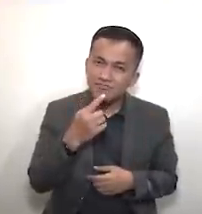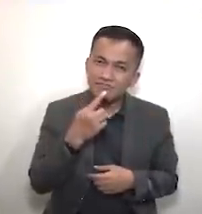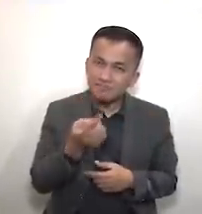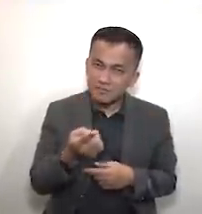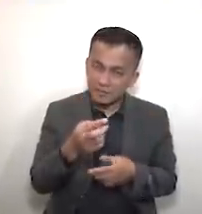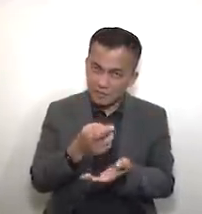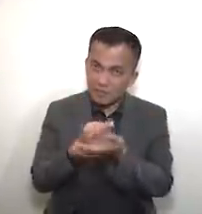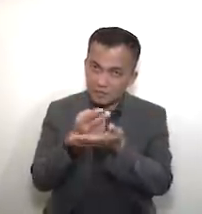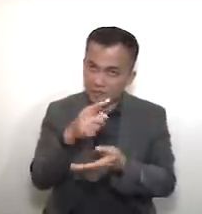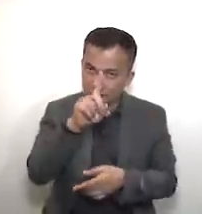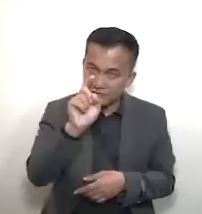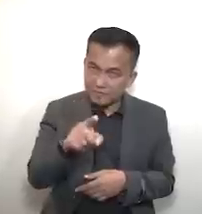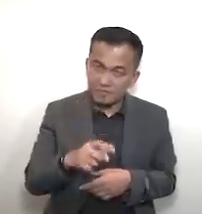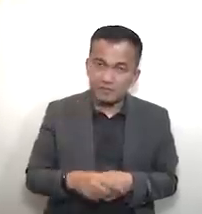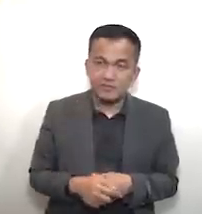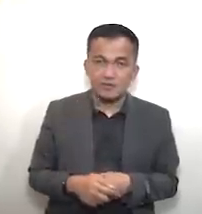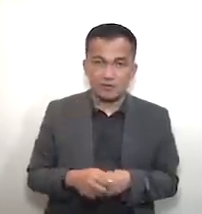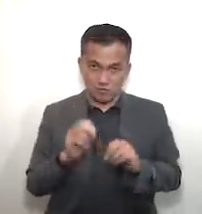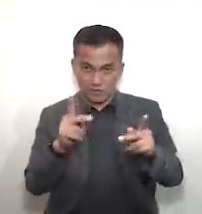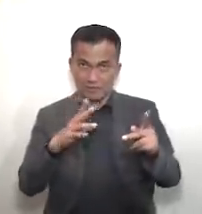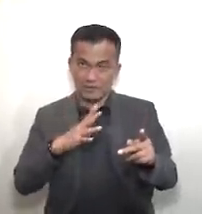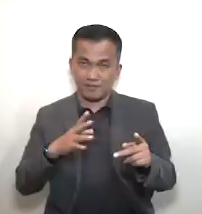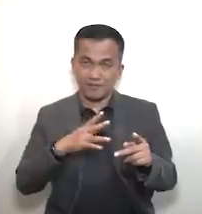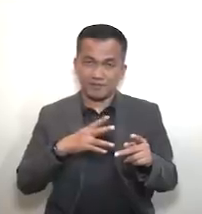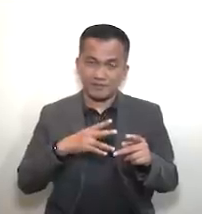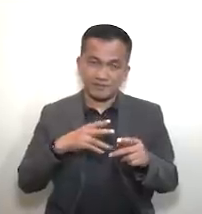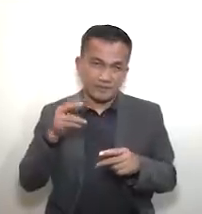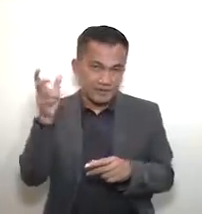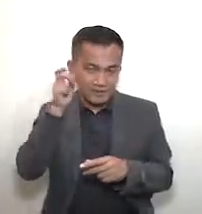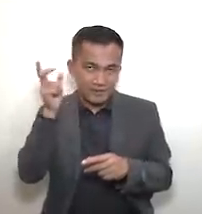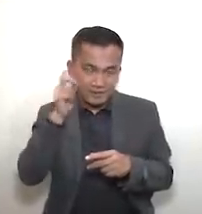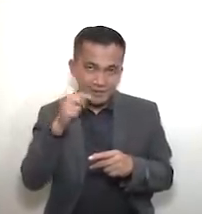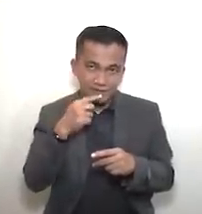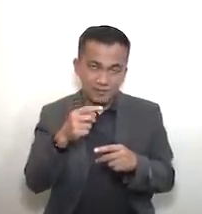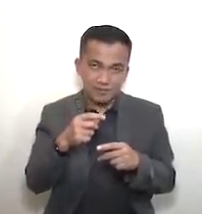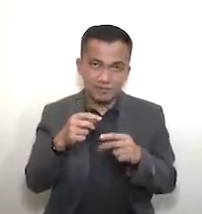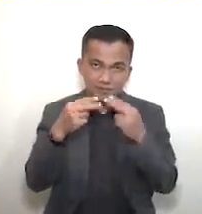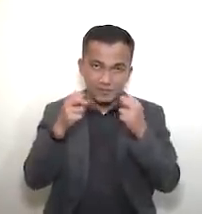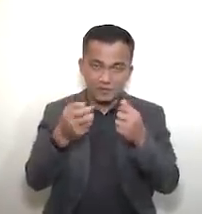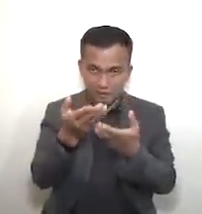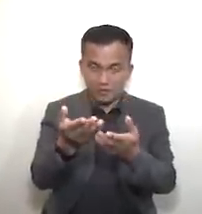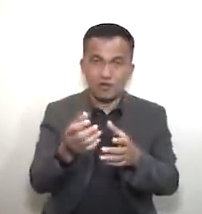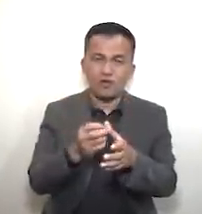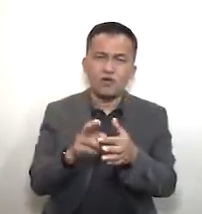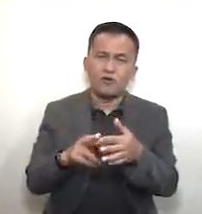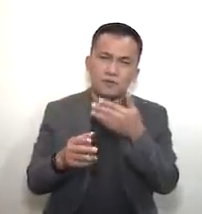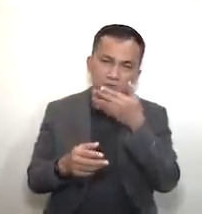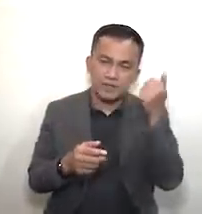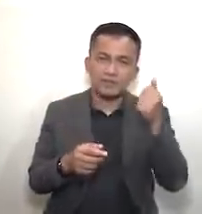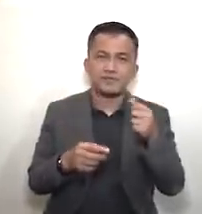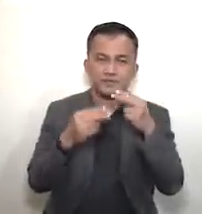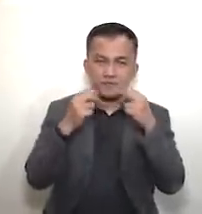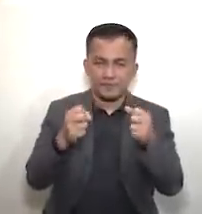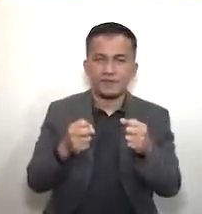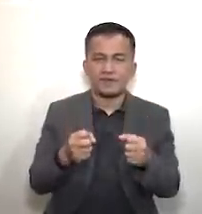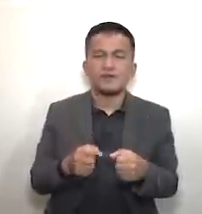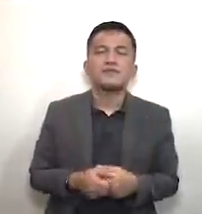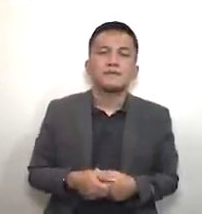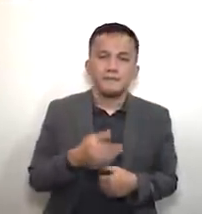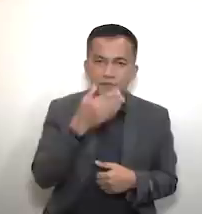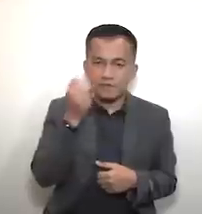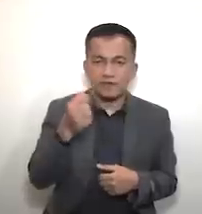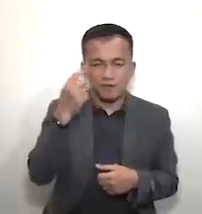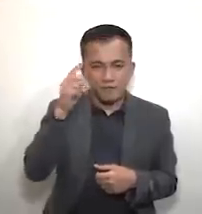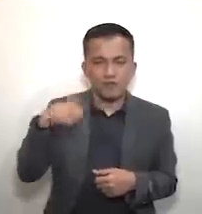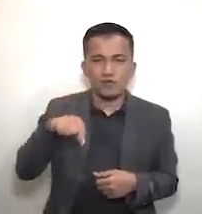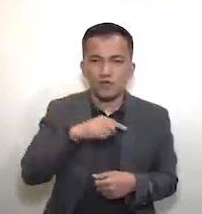Ano, papalayap ka. So, okay lang sa'yo, mababalita. Ganong klaseng ibabalita ko sa'yo. O, mas magandang balita. Ito, mas magandang balita. Para